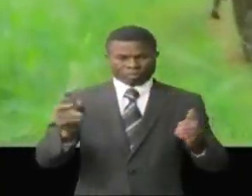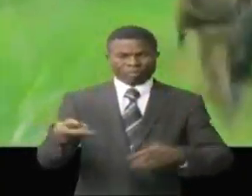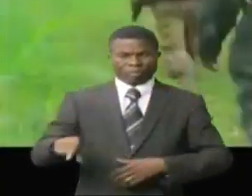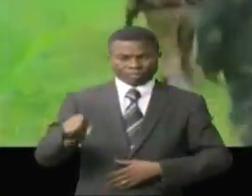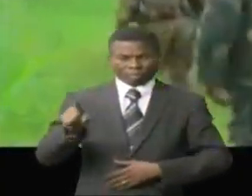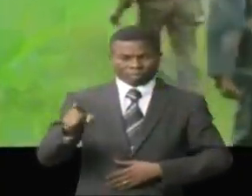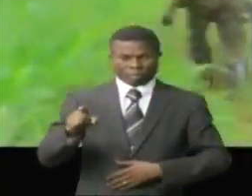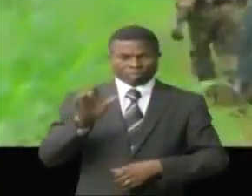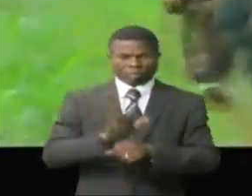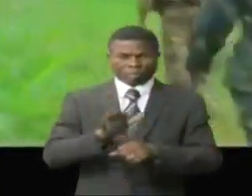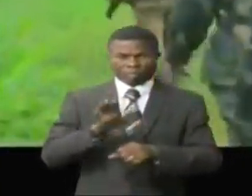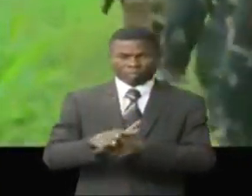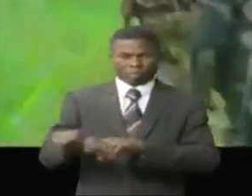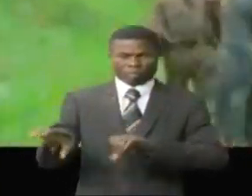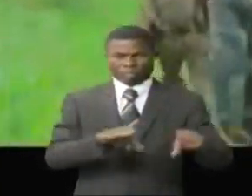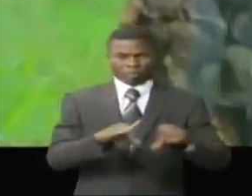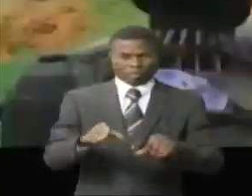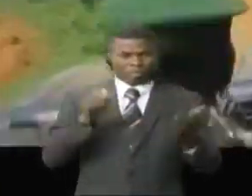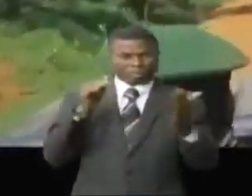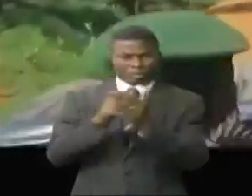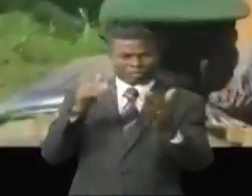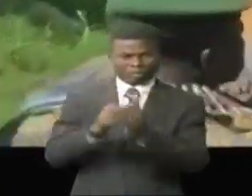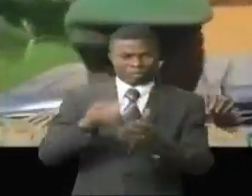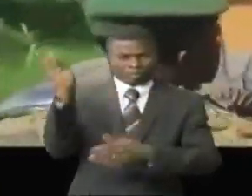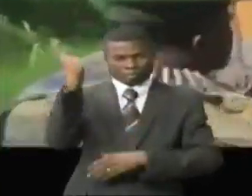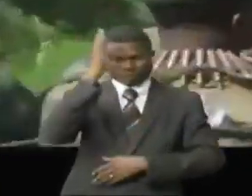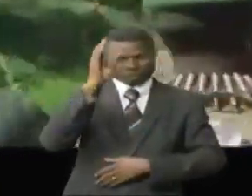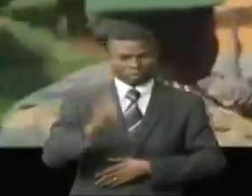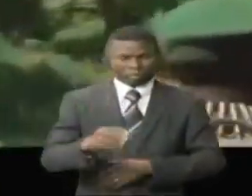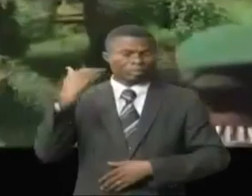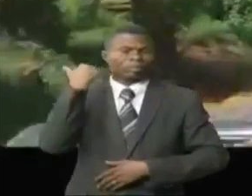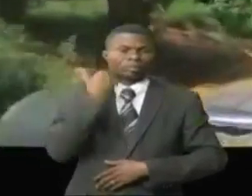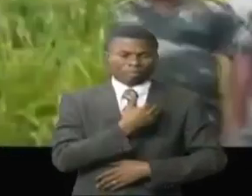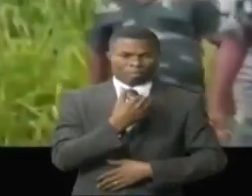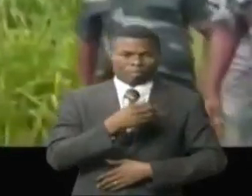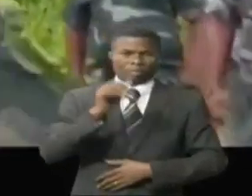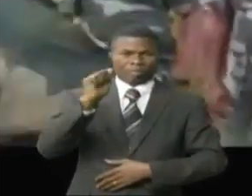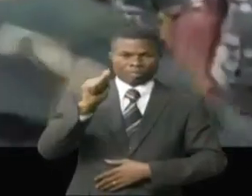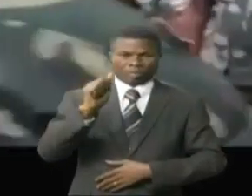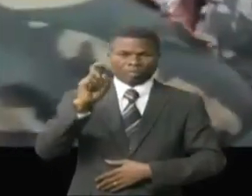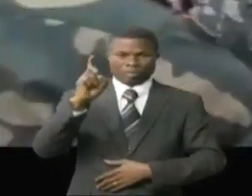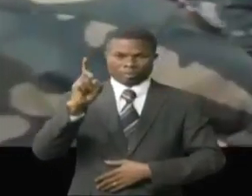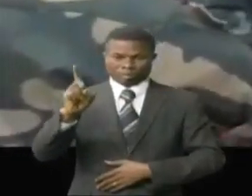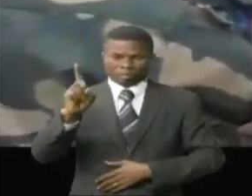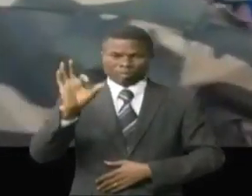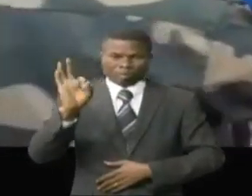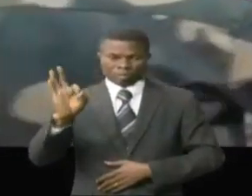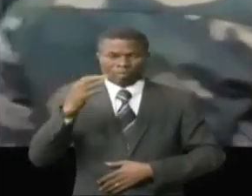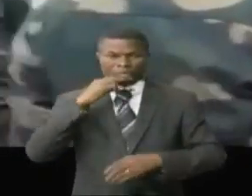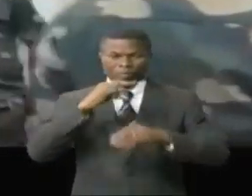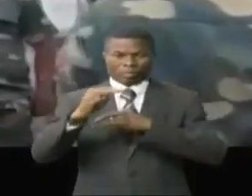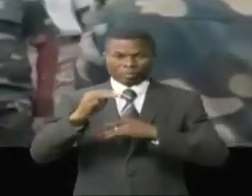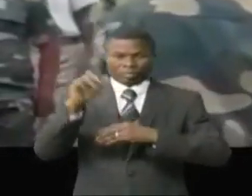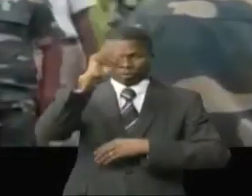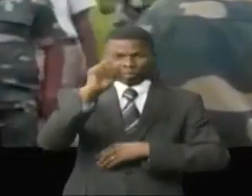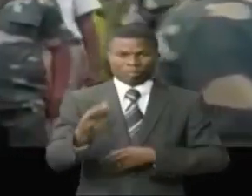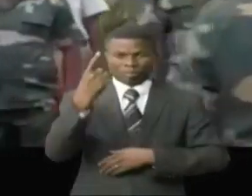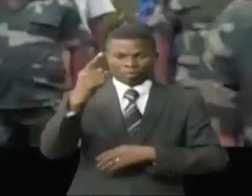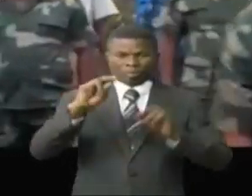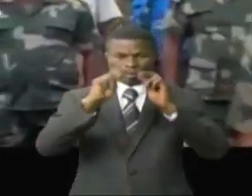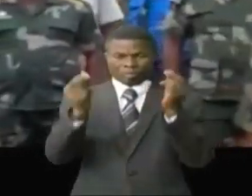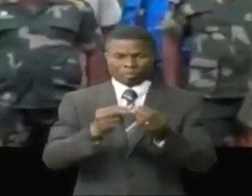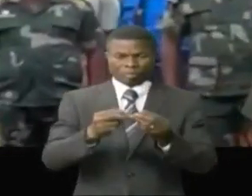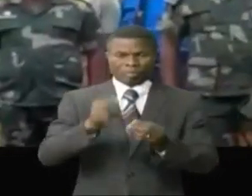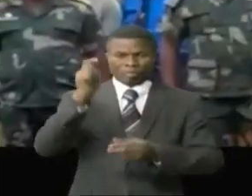région, plusieurs fois la cible des attaques des rebelles ougandais, des ADF, MTM. Message du commandant de la 31e brigade